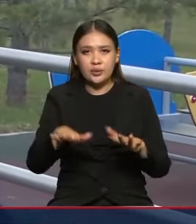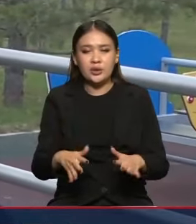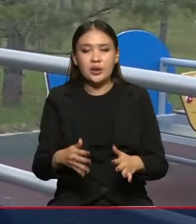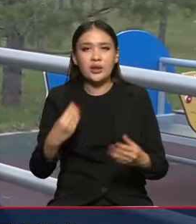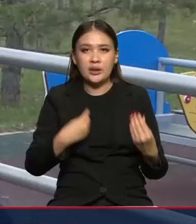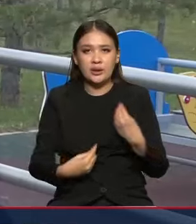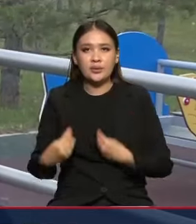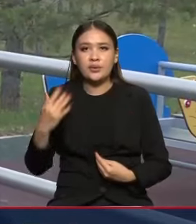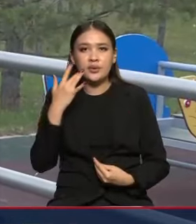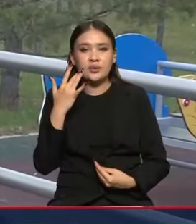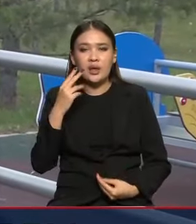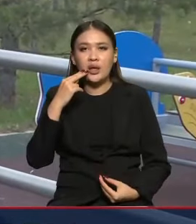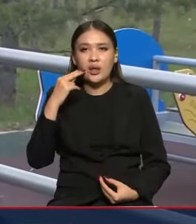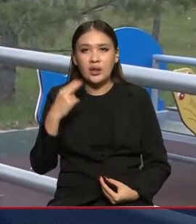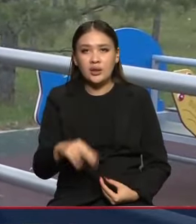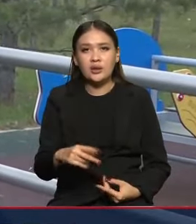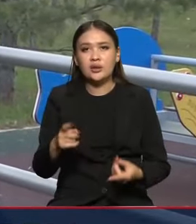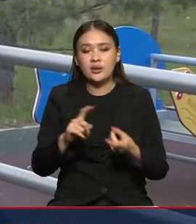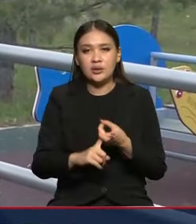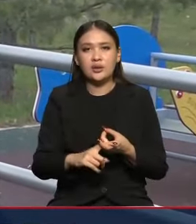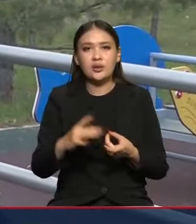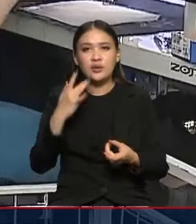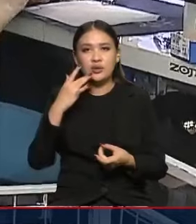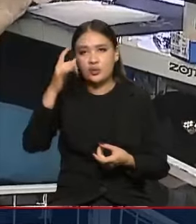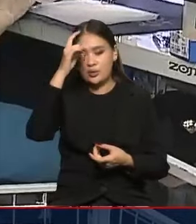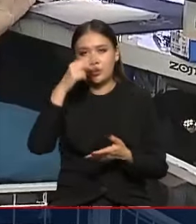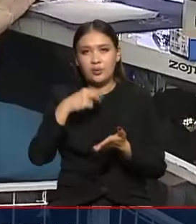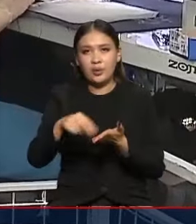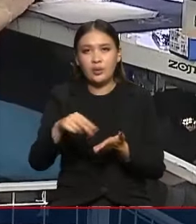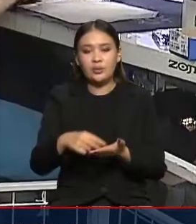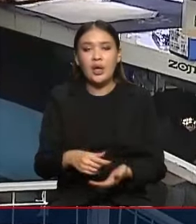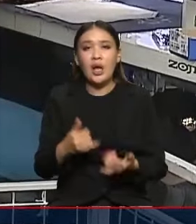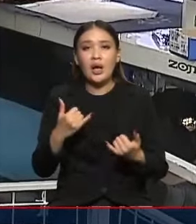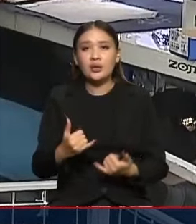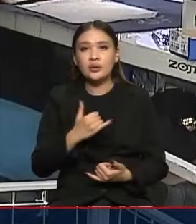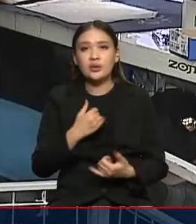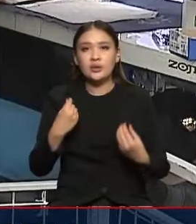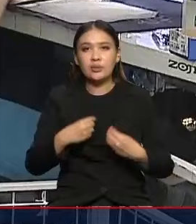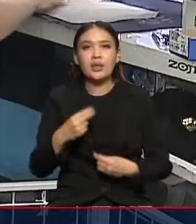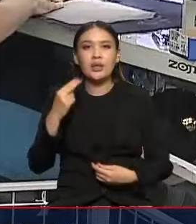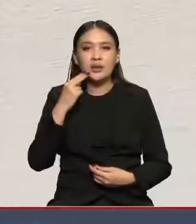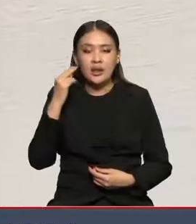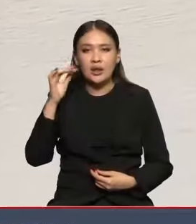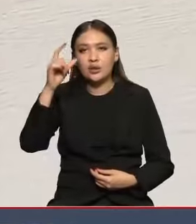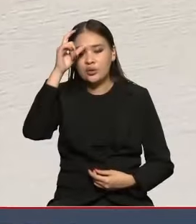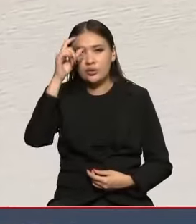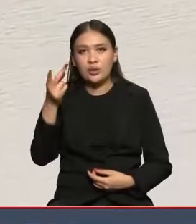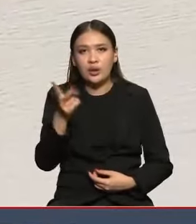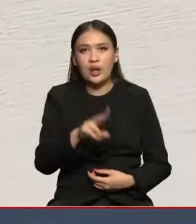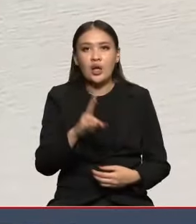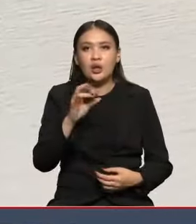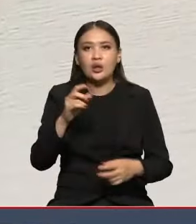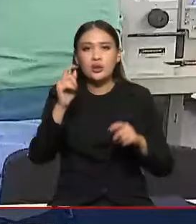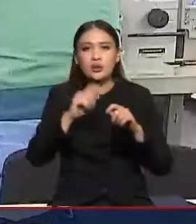мысалға. Сапа жағына мысалы мән беріп, сол түріктерді аламыз. Я, қазір біздегі киімнің көбі Қытай мен Түркиядан. Бірақ сарапшылар таяу